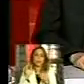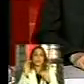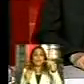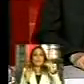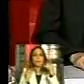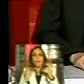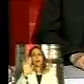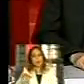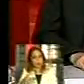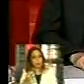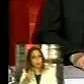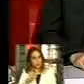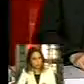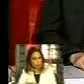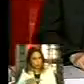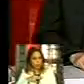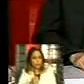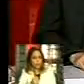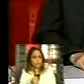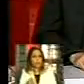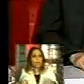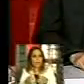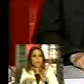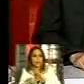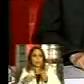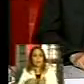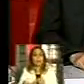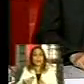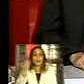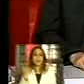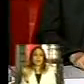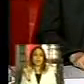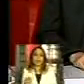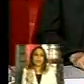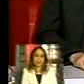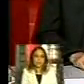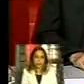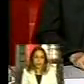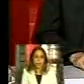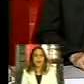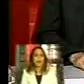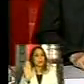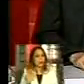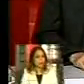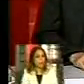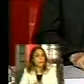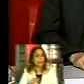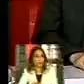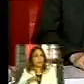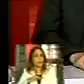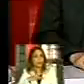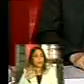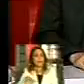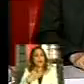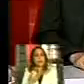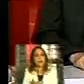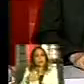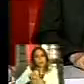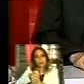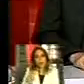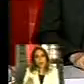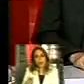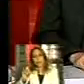גם בעבודה החברתית והפוליטית שלי לפני שבאתי לכנסת, גם בכתיבה שלי, וגם הצעות שהיו בתוך הכנסת של